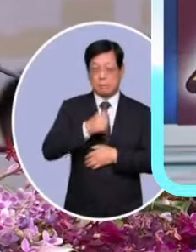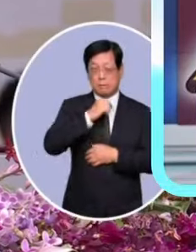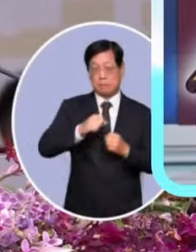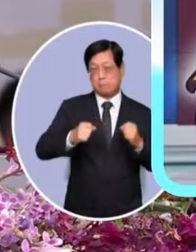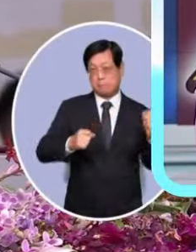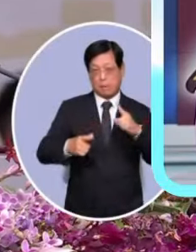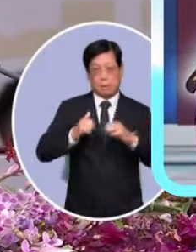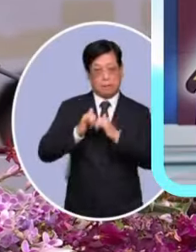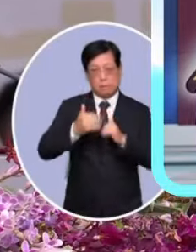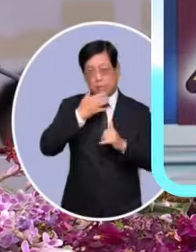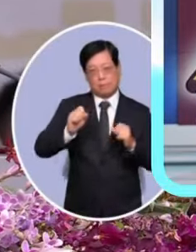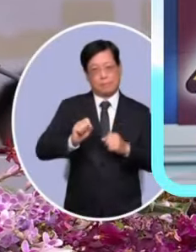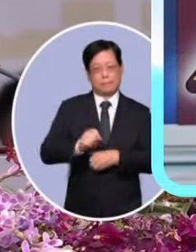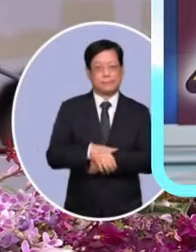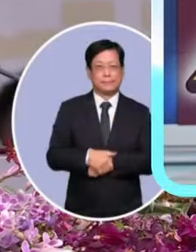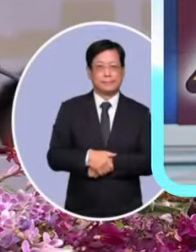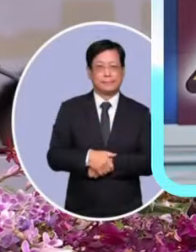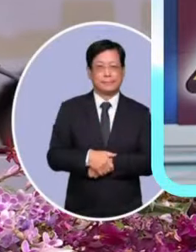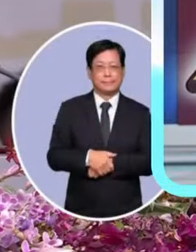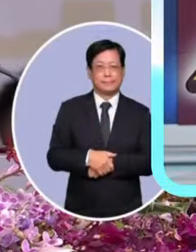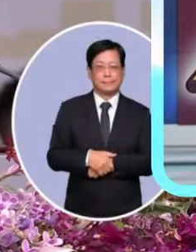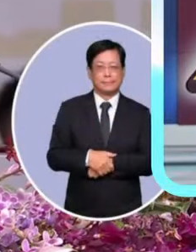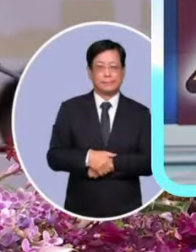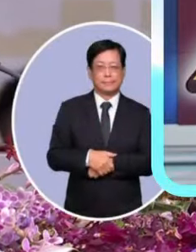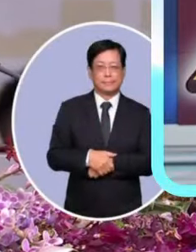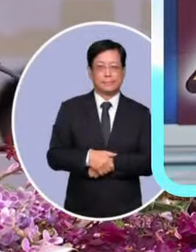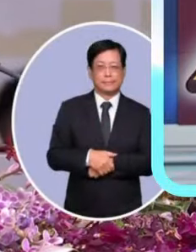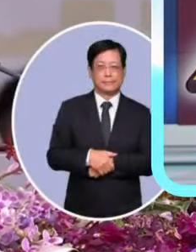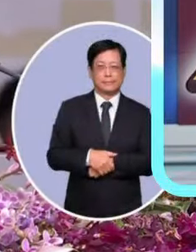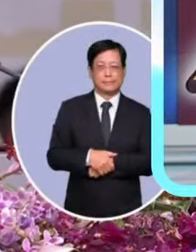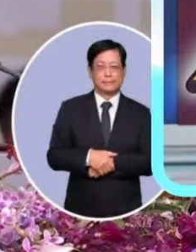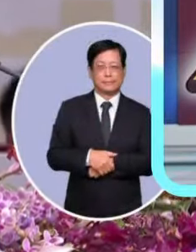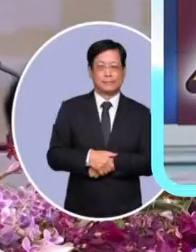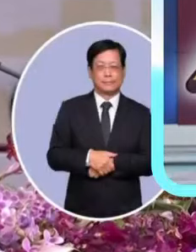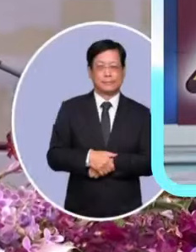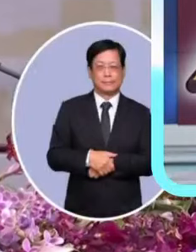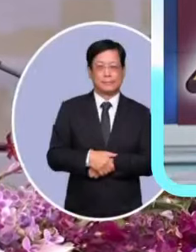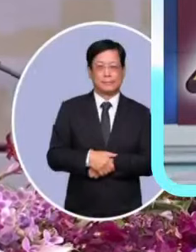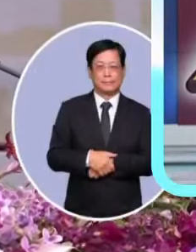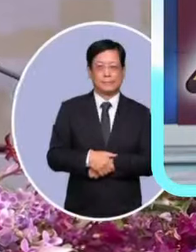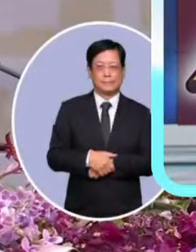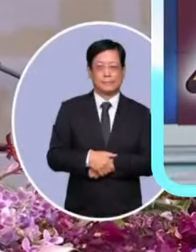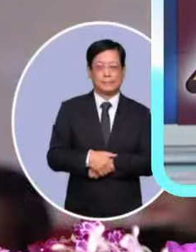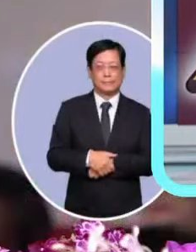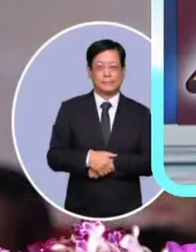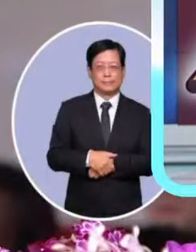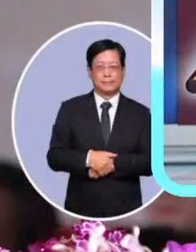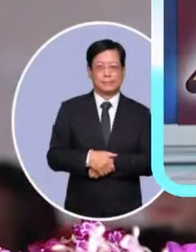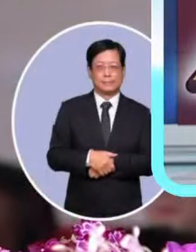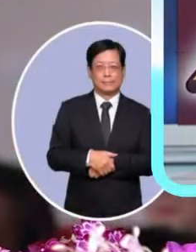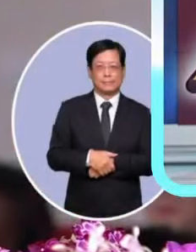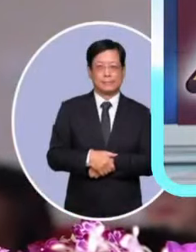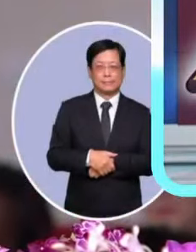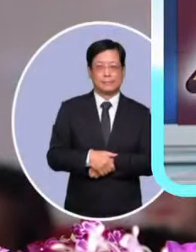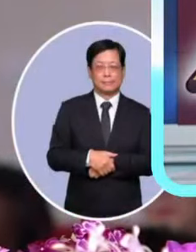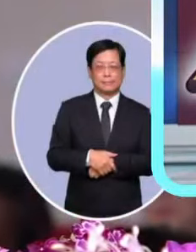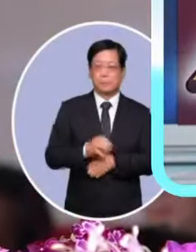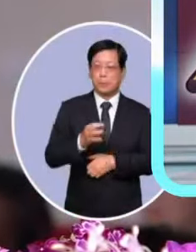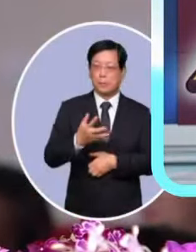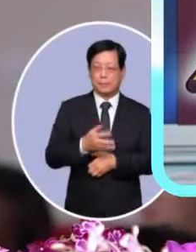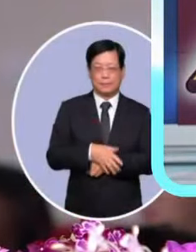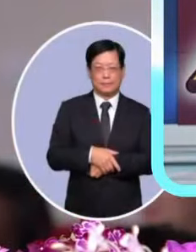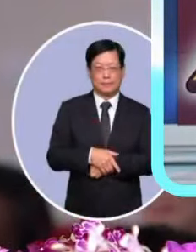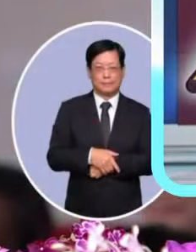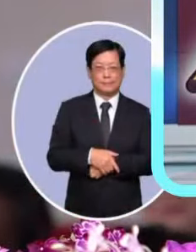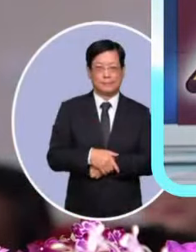国？那台湾是不是中华民国的一部分？那你的祖国是不是中华民国？这些问题他都没有办法回